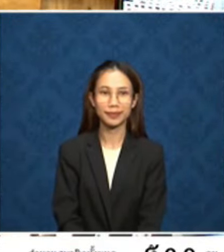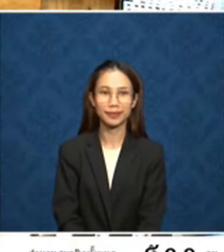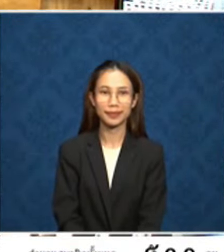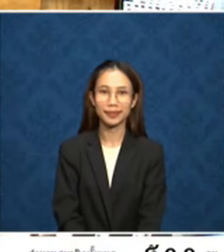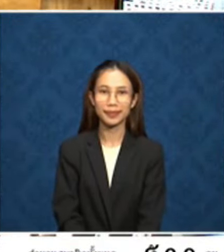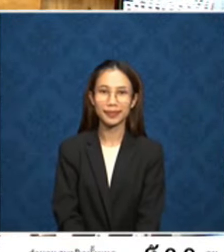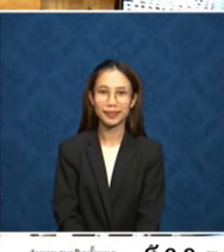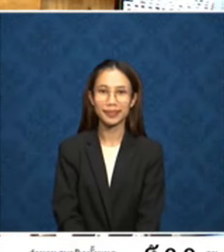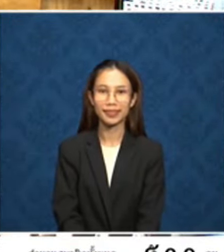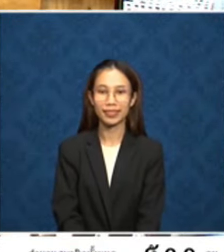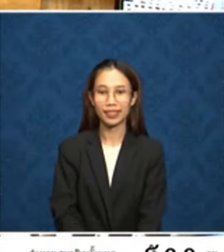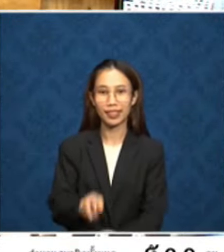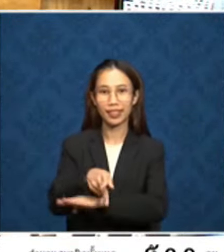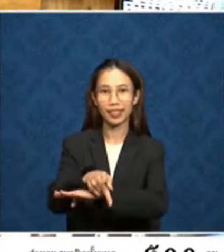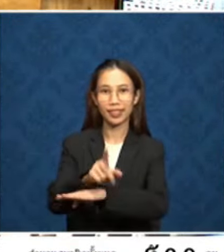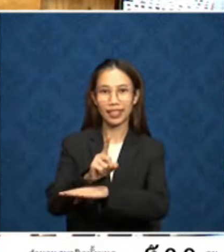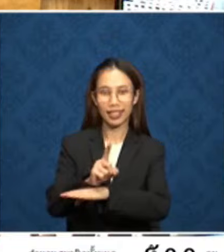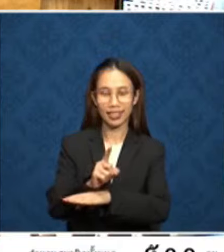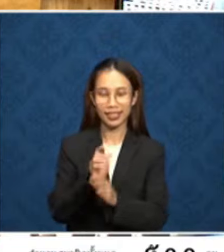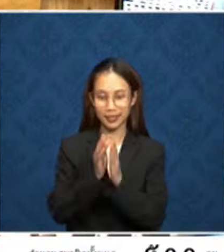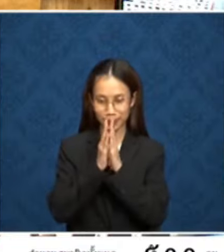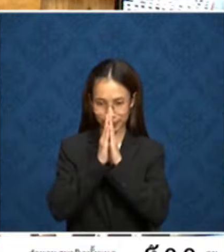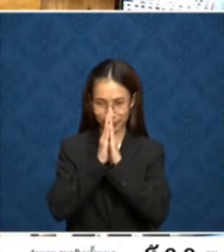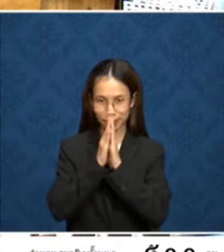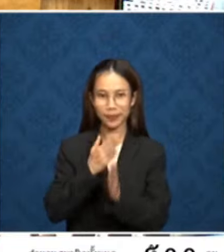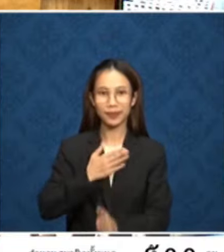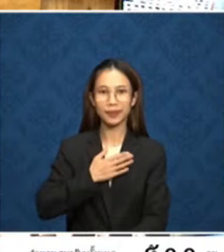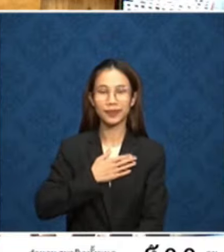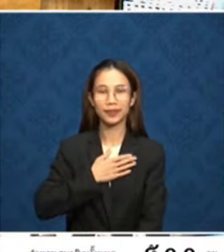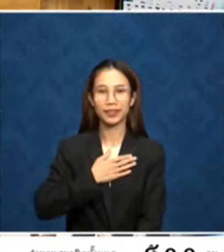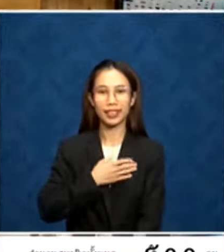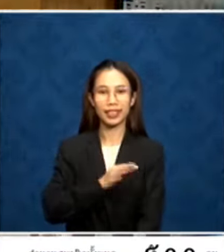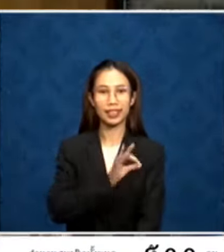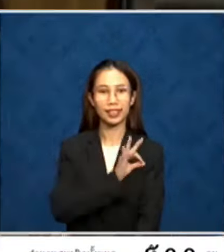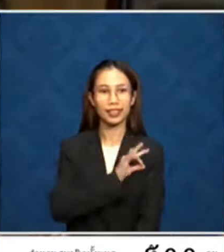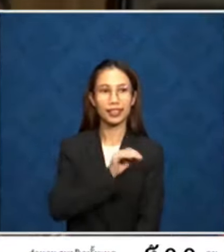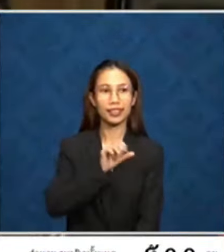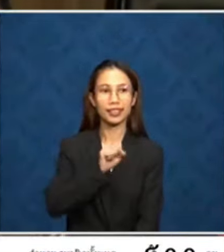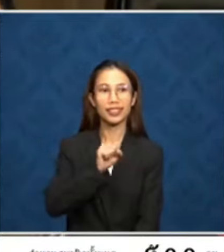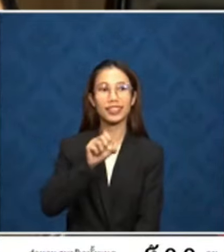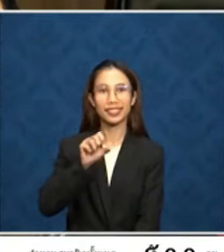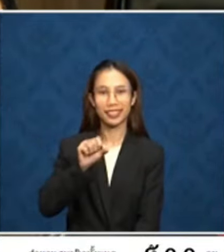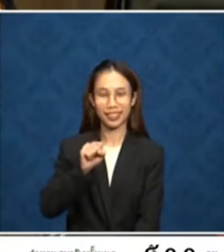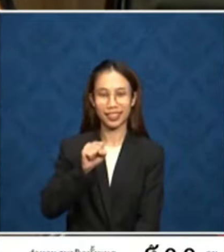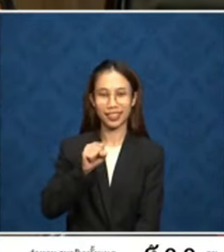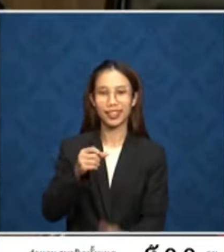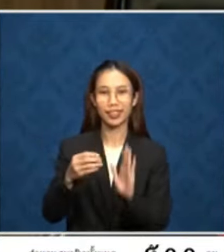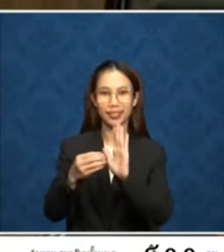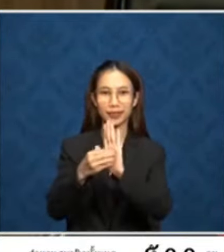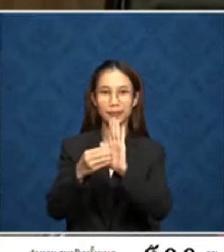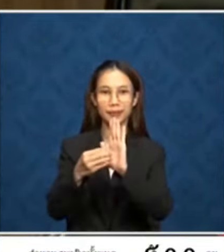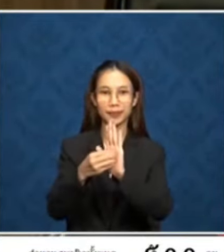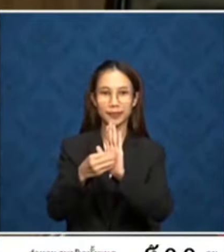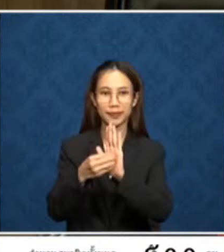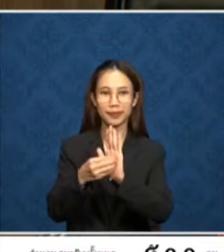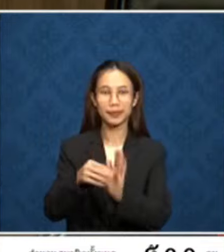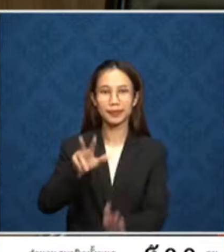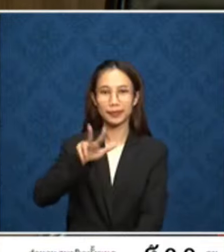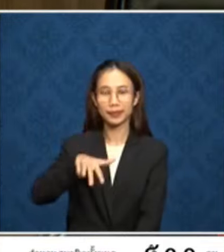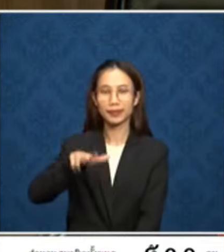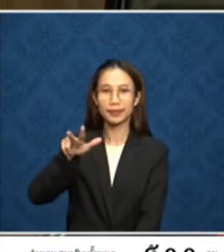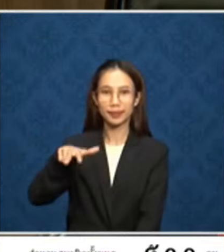ท่านประธานที่เคารพดิฉันธีรรัตน์สำเน็จวานิชสมาชิกสภาผู้แทนราษฎรกรุงเทพมหานครพรรค